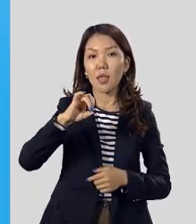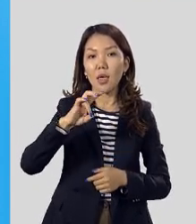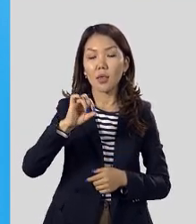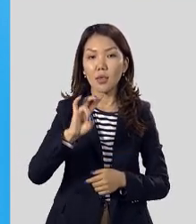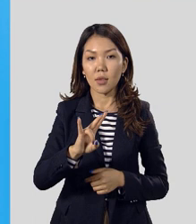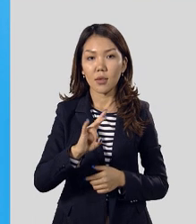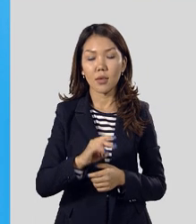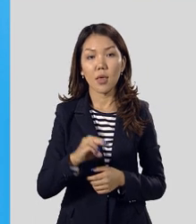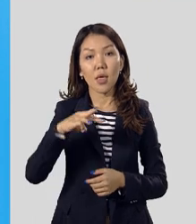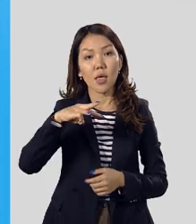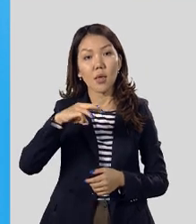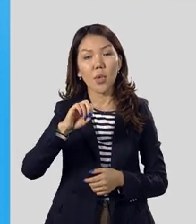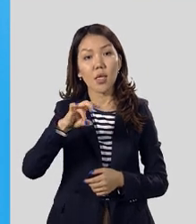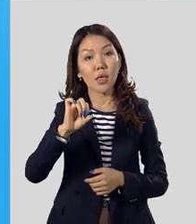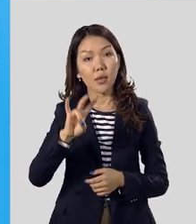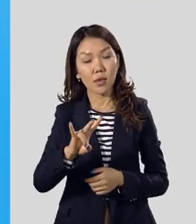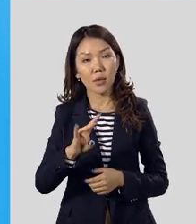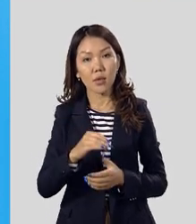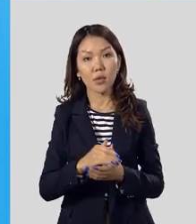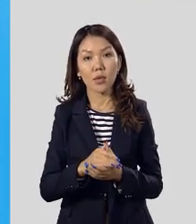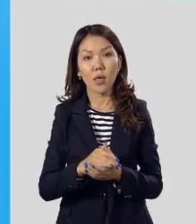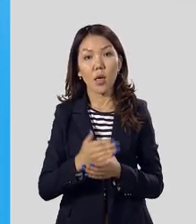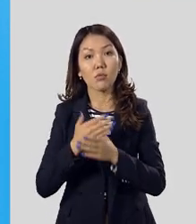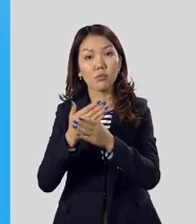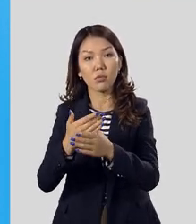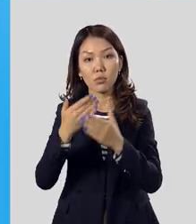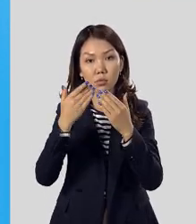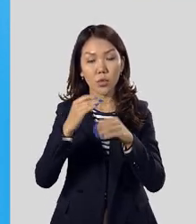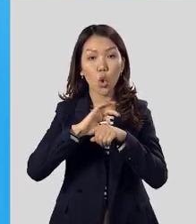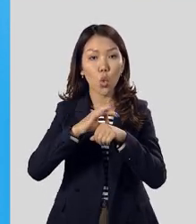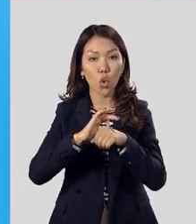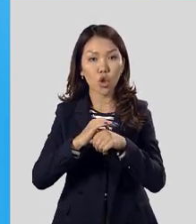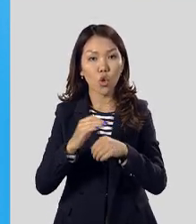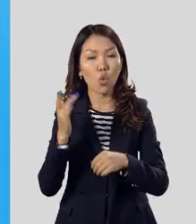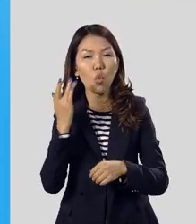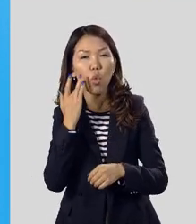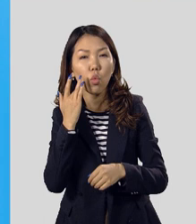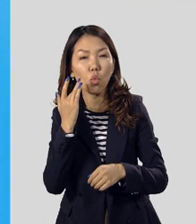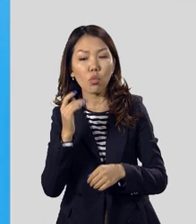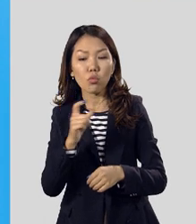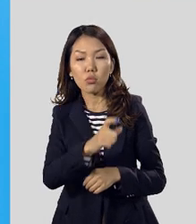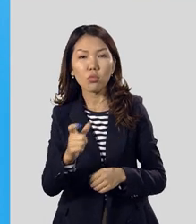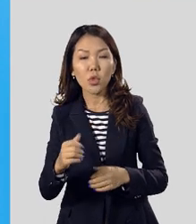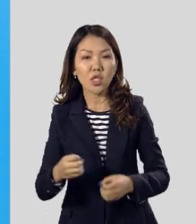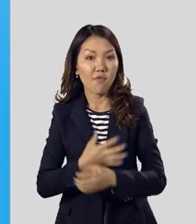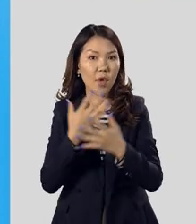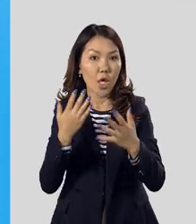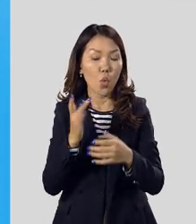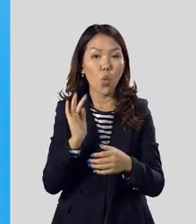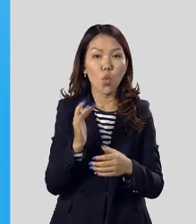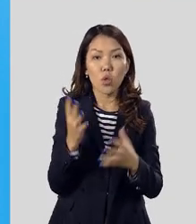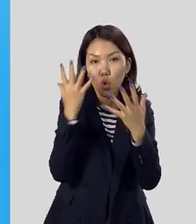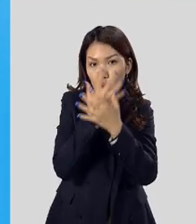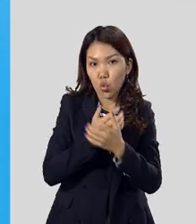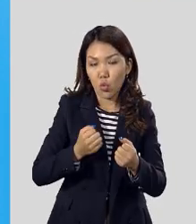Меланин придает цвет коже. У одних она светлая, у других смуглая. Больше меланина в